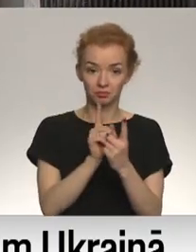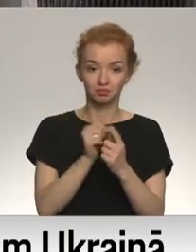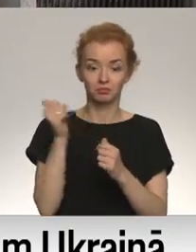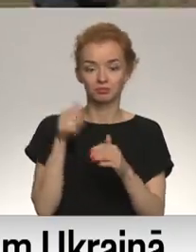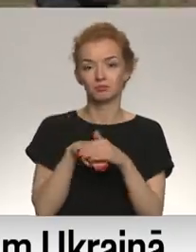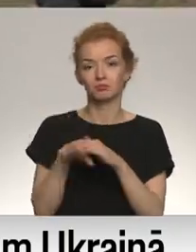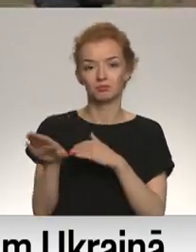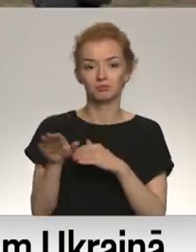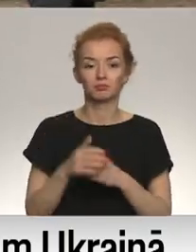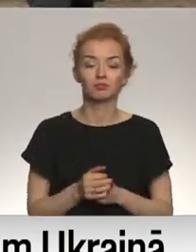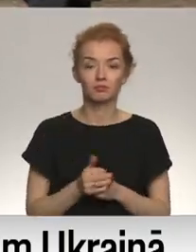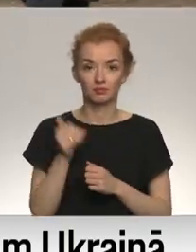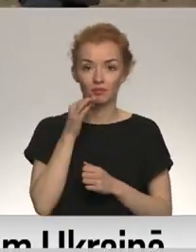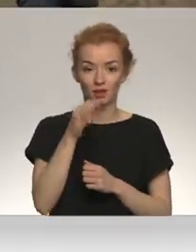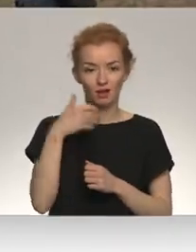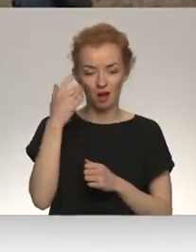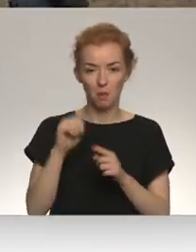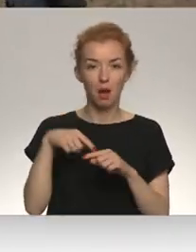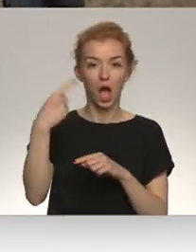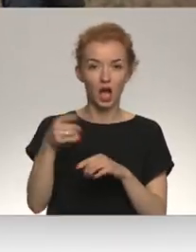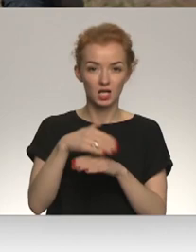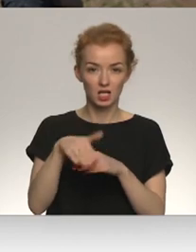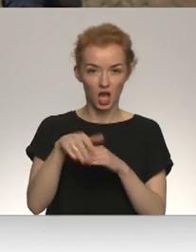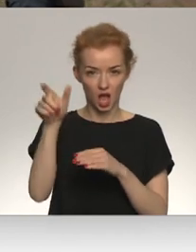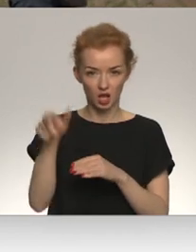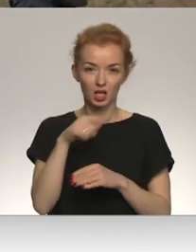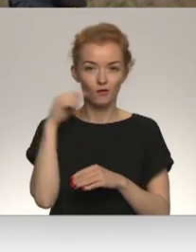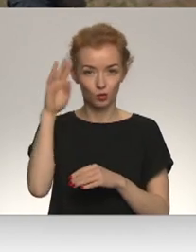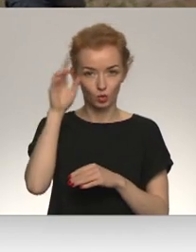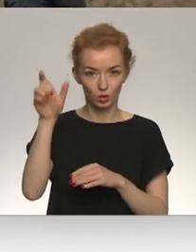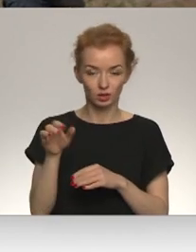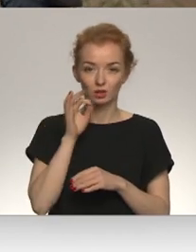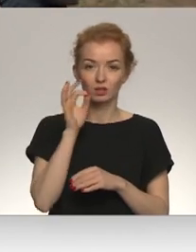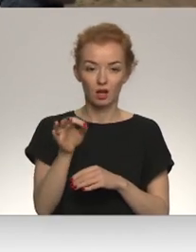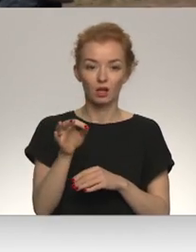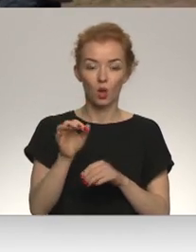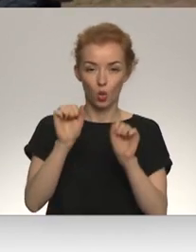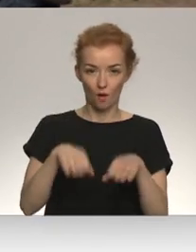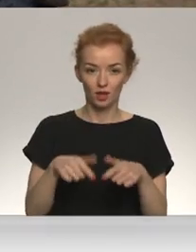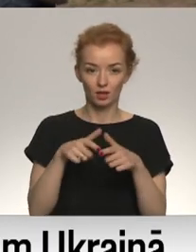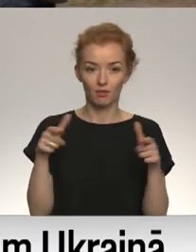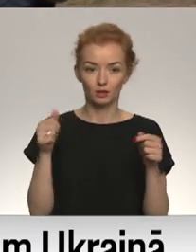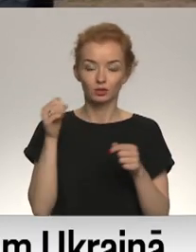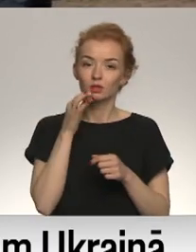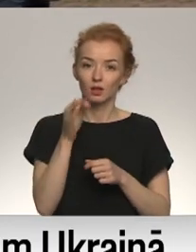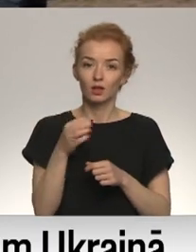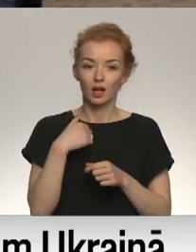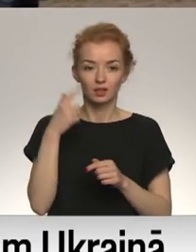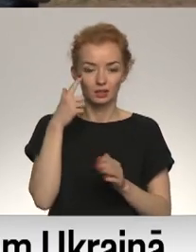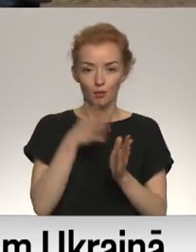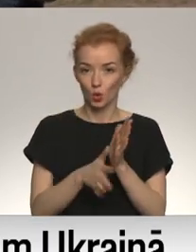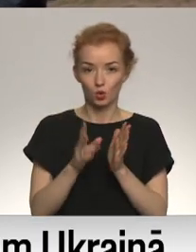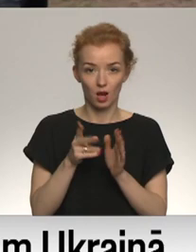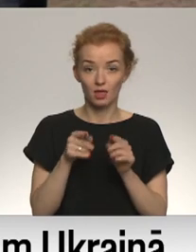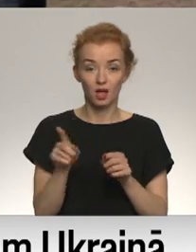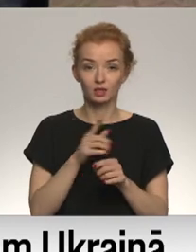prom. Un tajā brīdī, kad tur pāri ielai kāds slāpo izsauc par to, kā es ņemu aitrusli, no tajā brīdī es saprotu, ka tas īstenībā